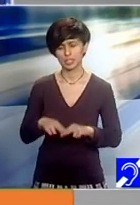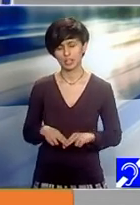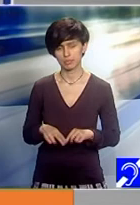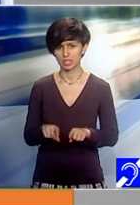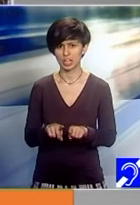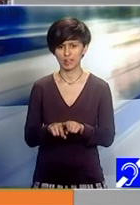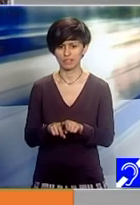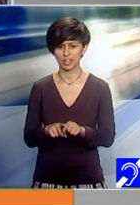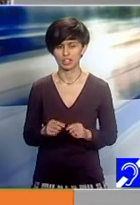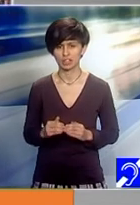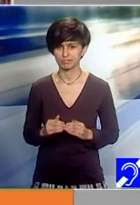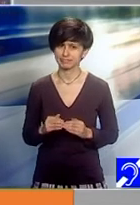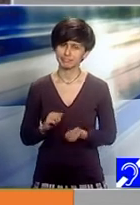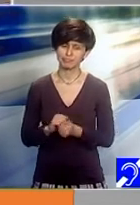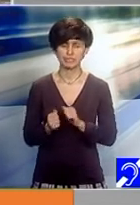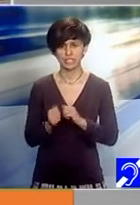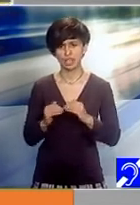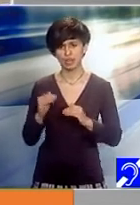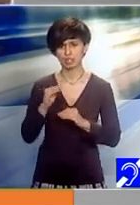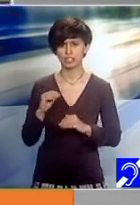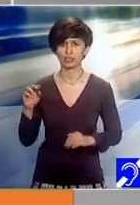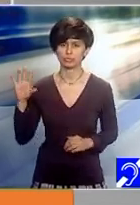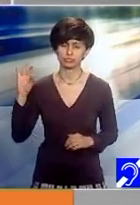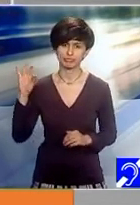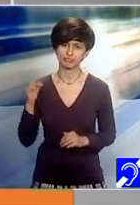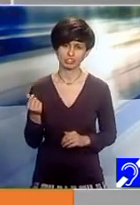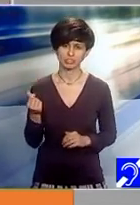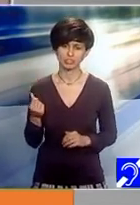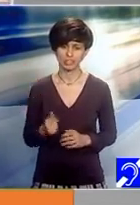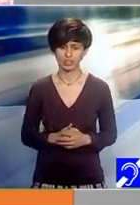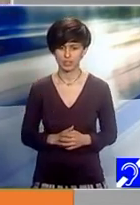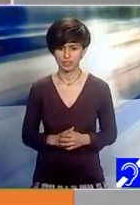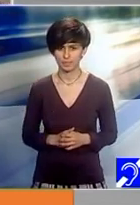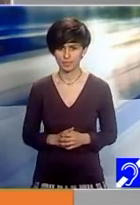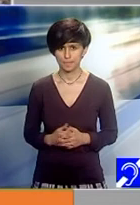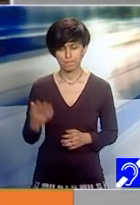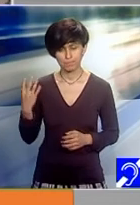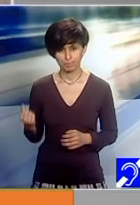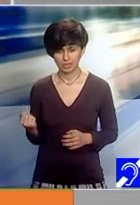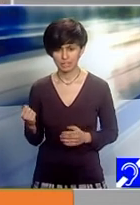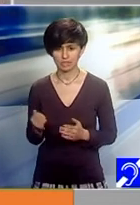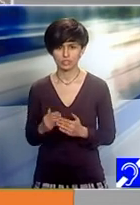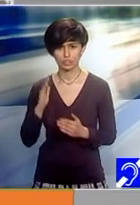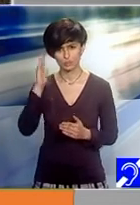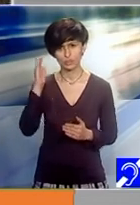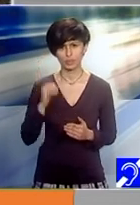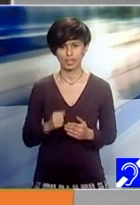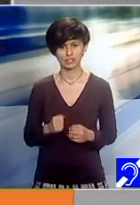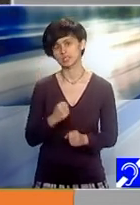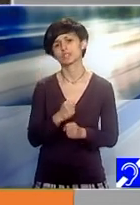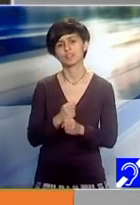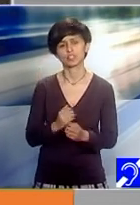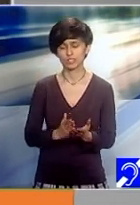ar fi crescut cu 50 de lei de aici, cumva. Da. Ce urmează să